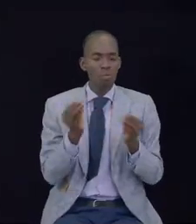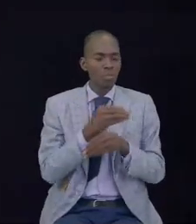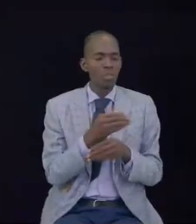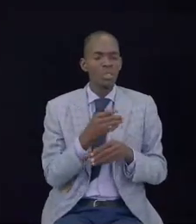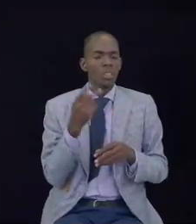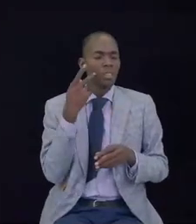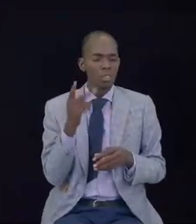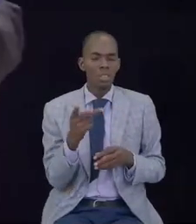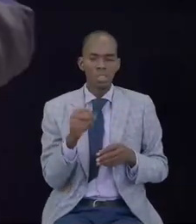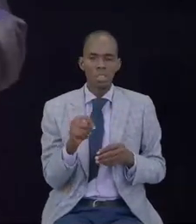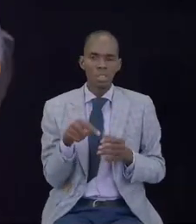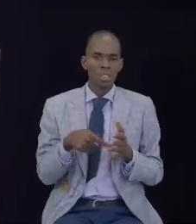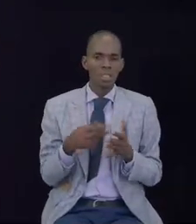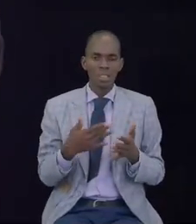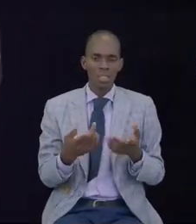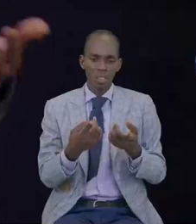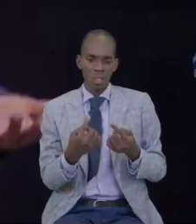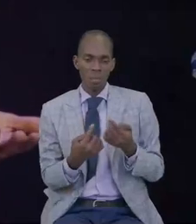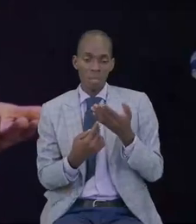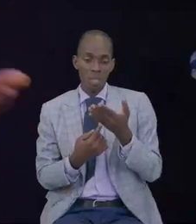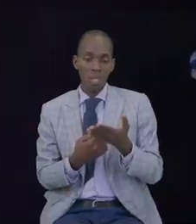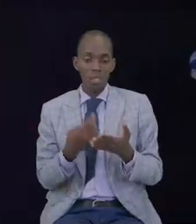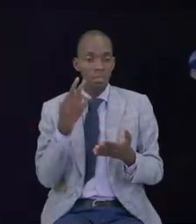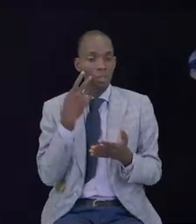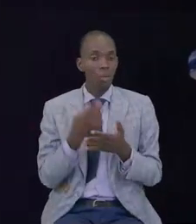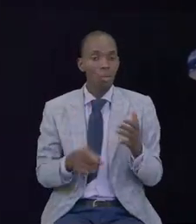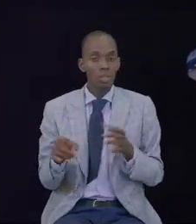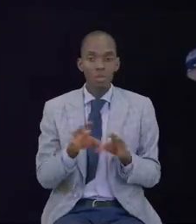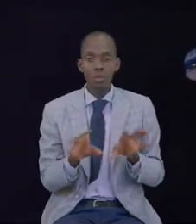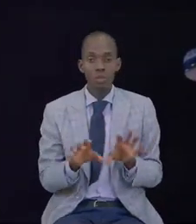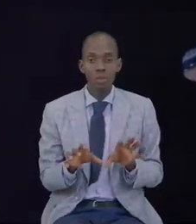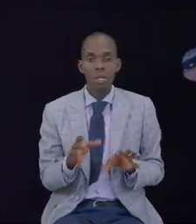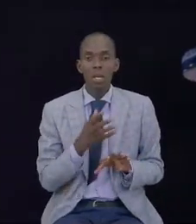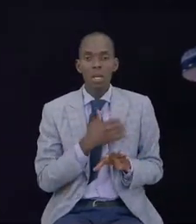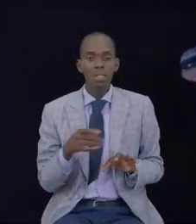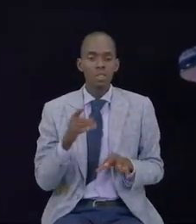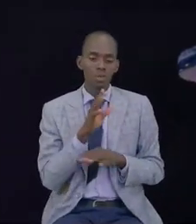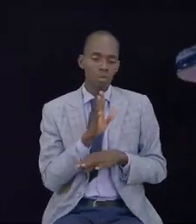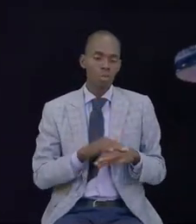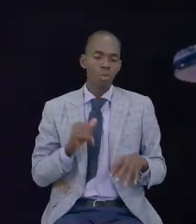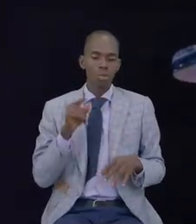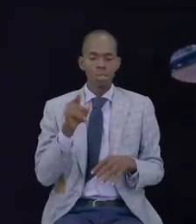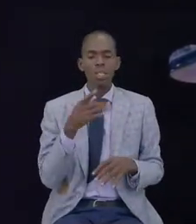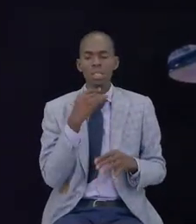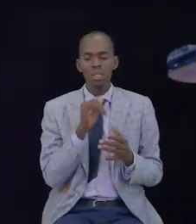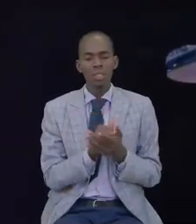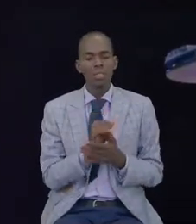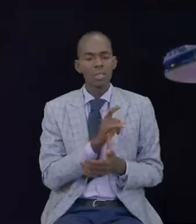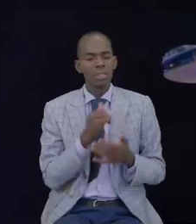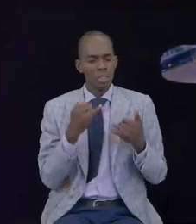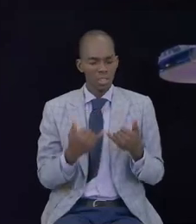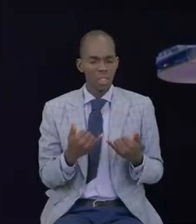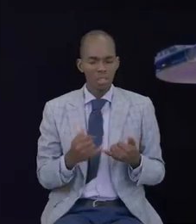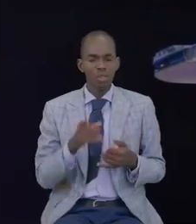là-bas, voici ce qu'ils faisaient, voici ce qu'ils font. Et maintenant, on m'a appelé et ils ont dit, maintenant, toi tu es